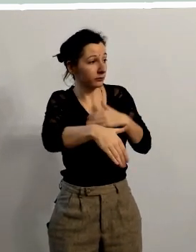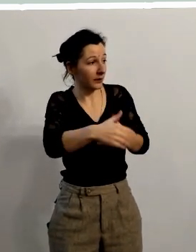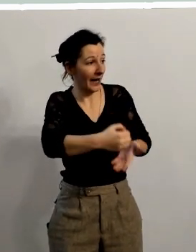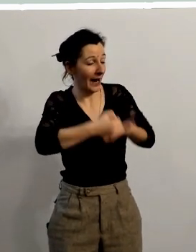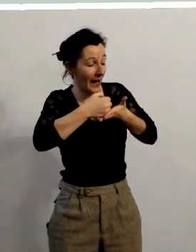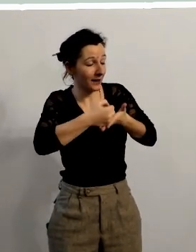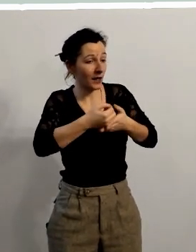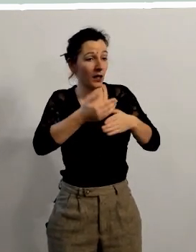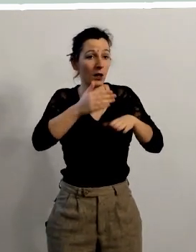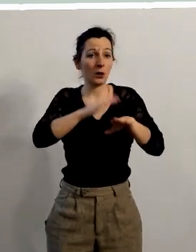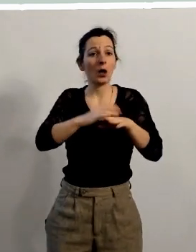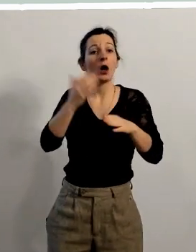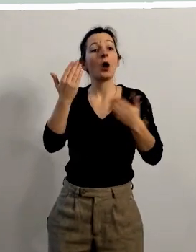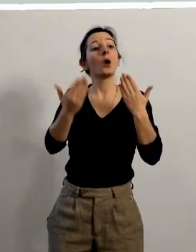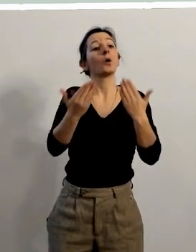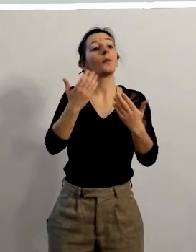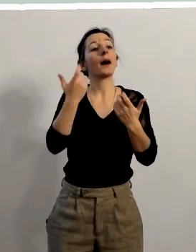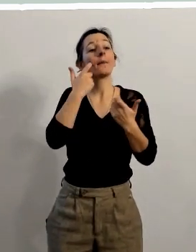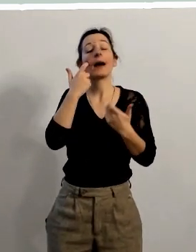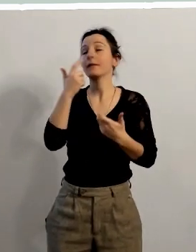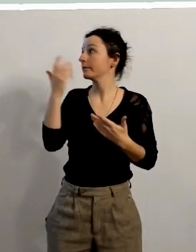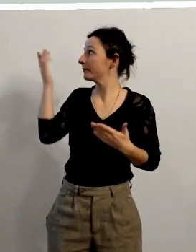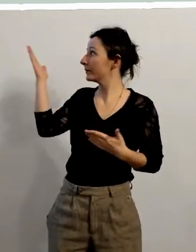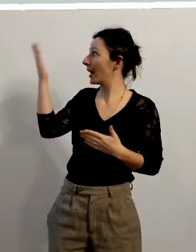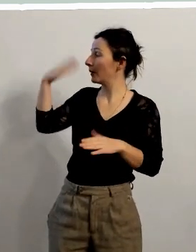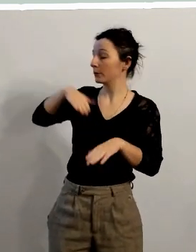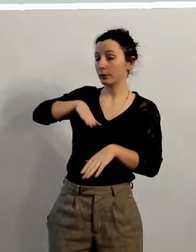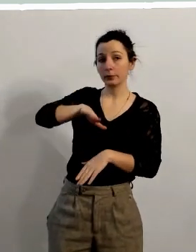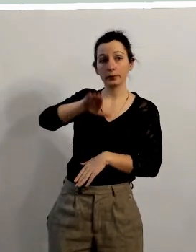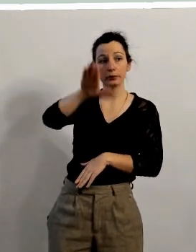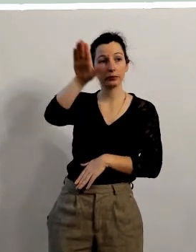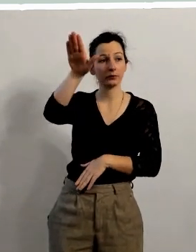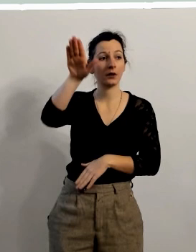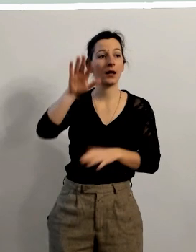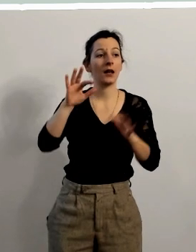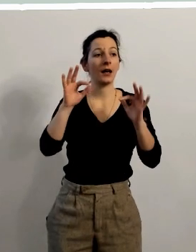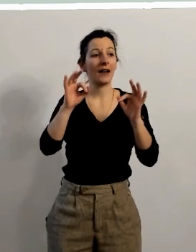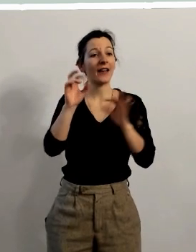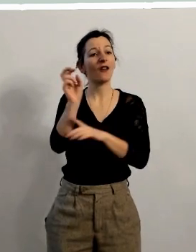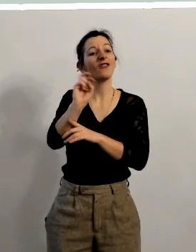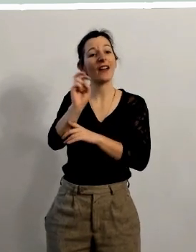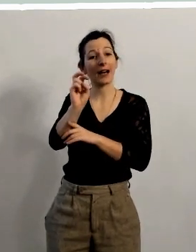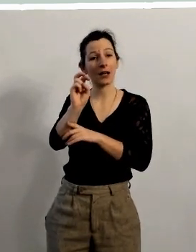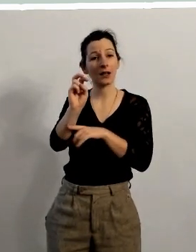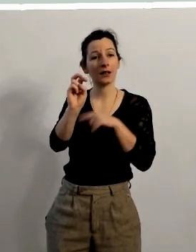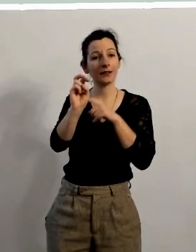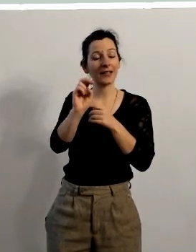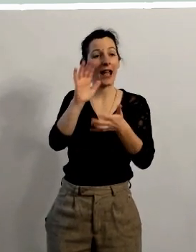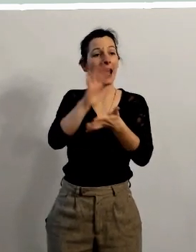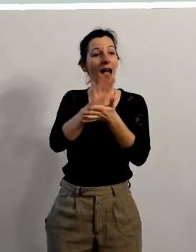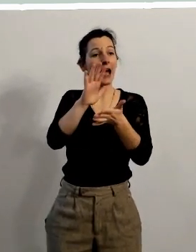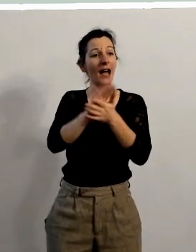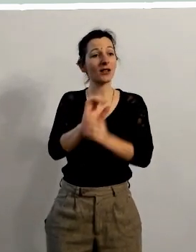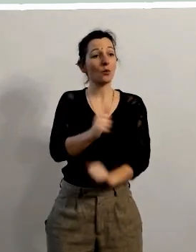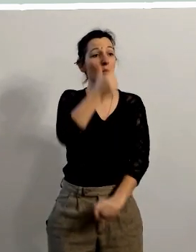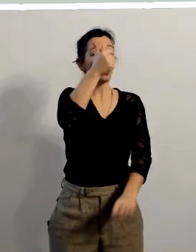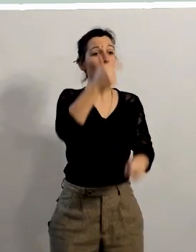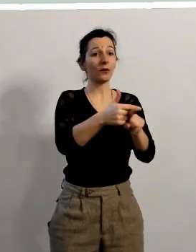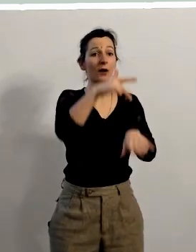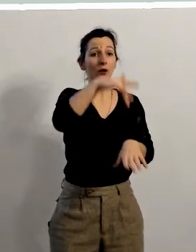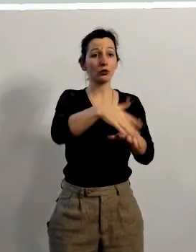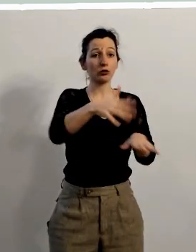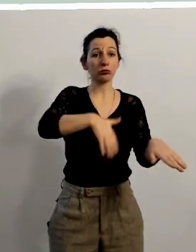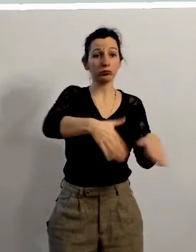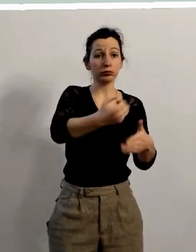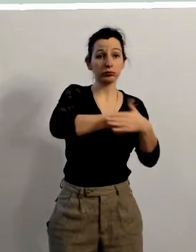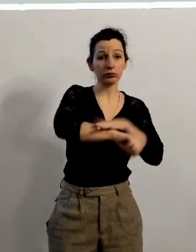titre indicatif, sur toutes ces courbes, celle qui est la plus intéressante, c'est celle qui est représentée en vert, c'est l'âge moyen du premier enfant.